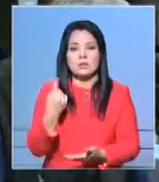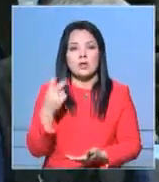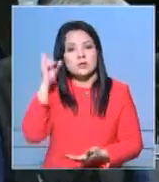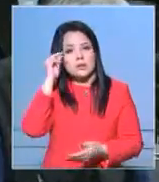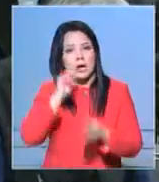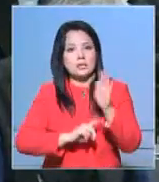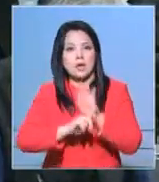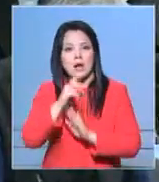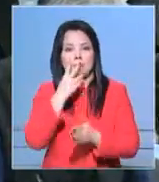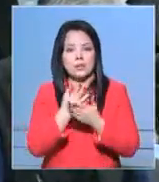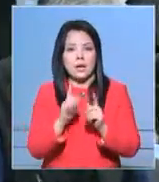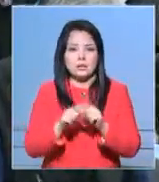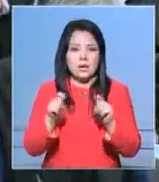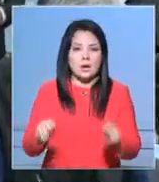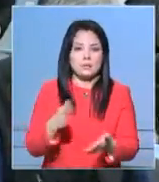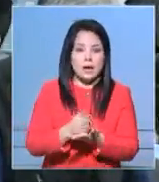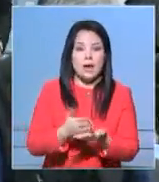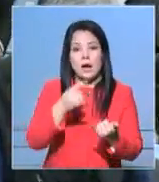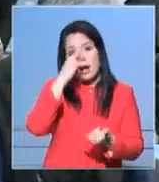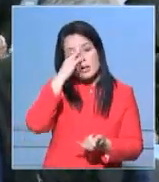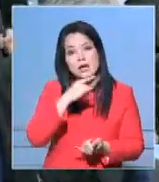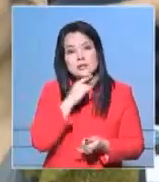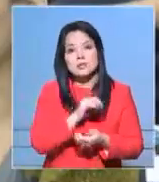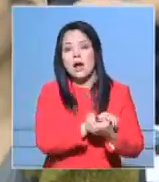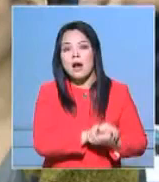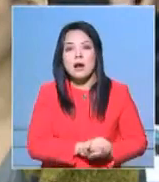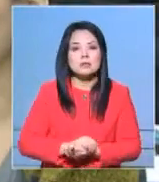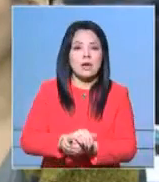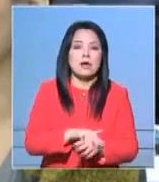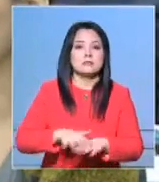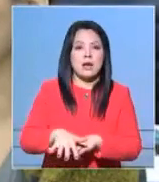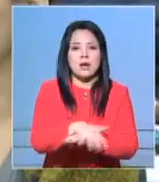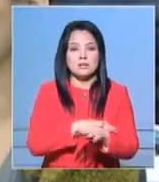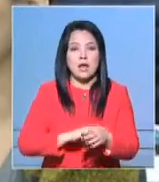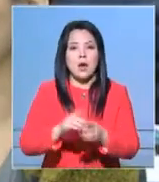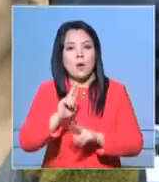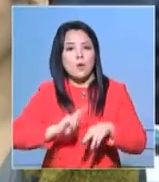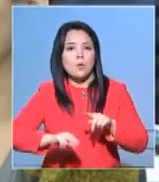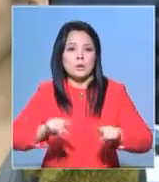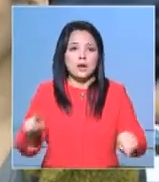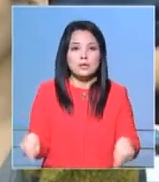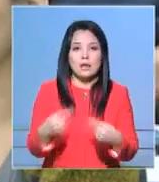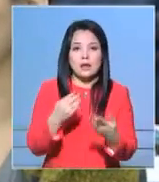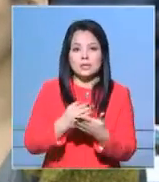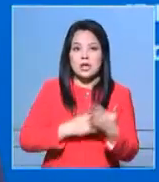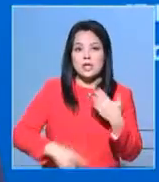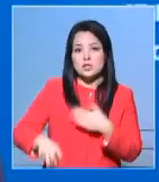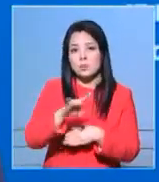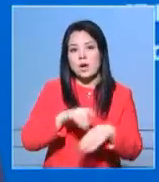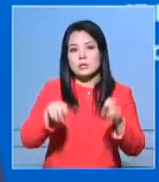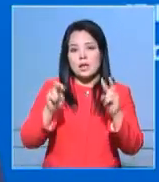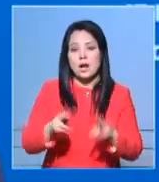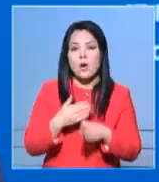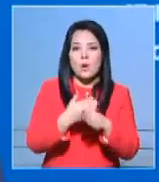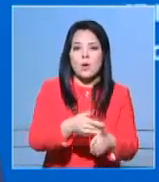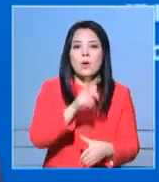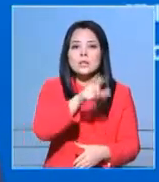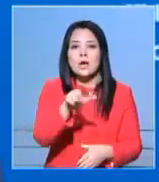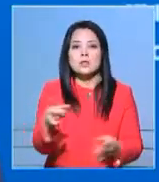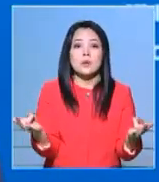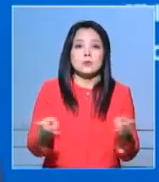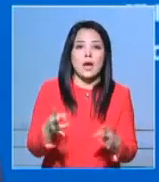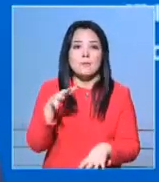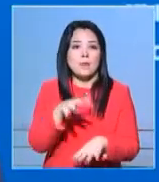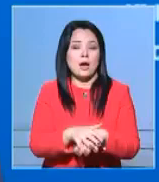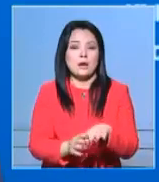белгіленуі мүмкін. Себебі дәл осы күні Қазақстан халқы ассамблеясы құрылған. Сондай-ақ бастамашыл топ республика бойынша көмекке мұқтаж жандардың банк